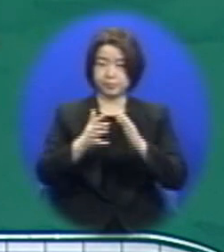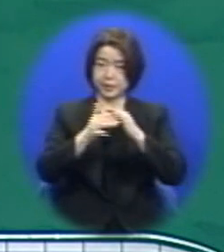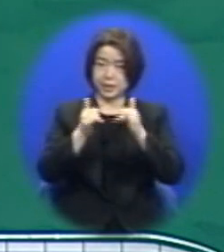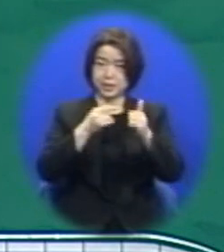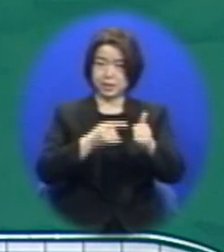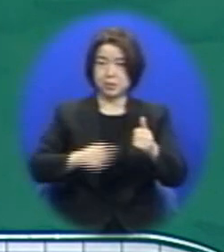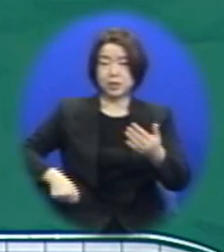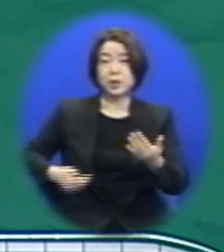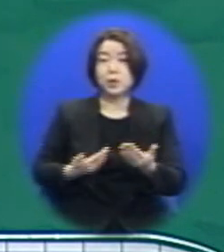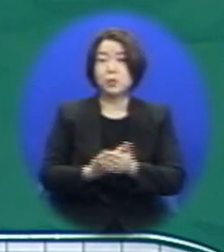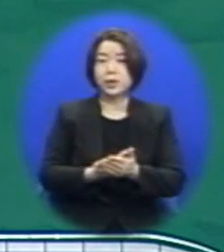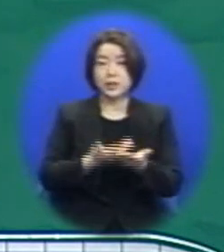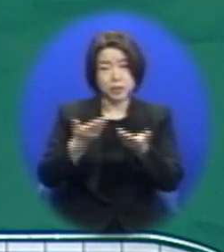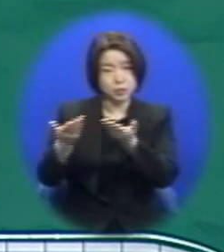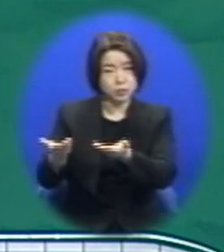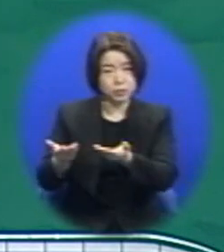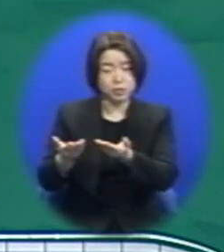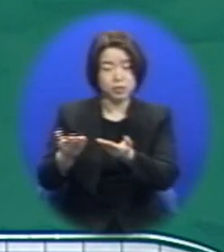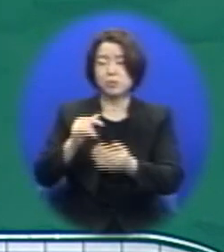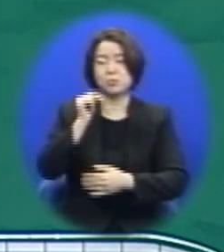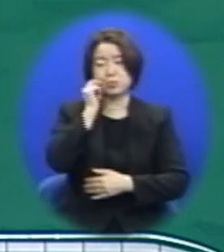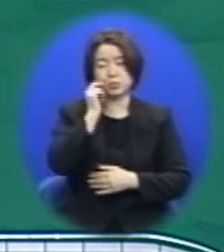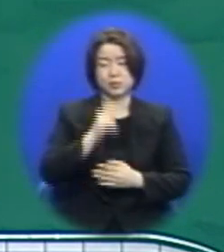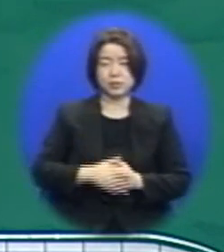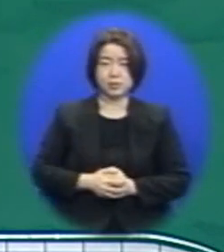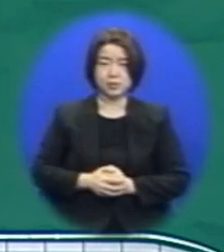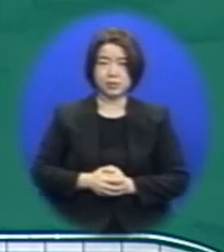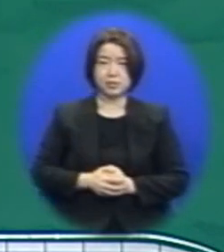사람에게 회개하는 것은 못하겠어요.